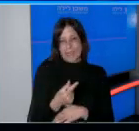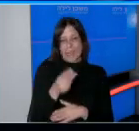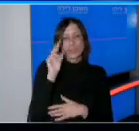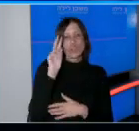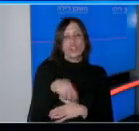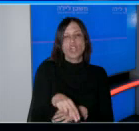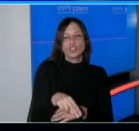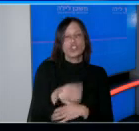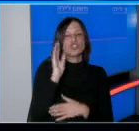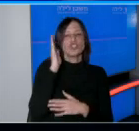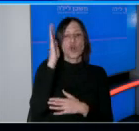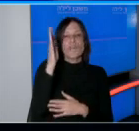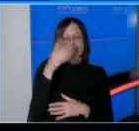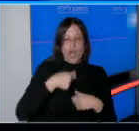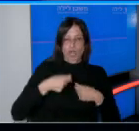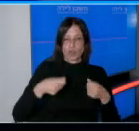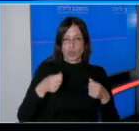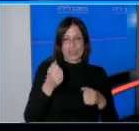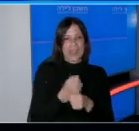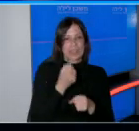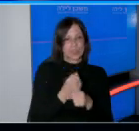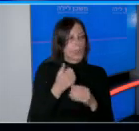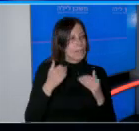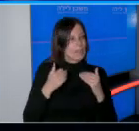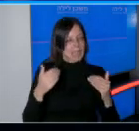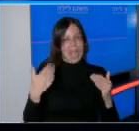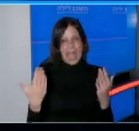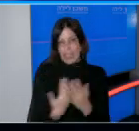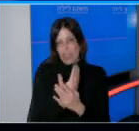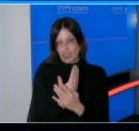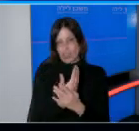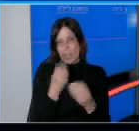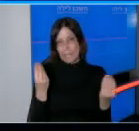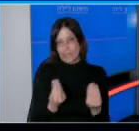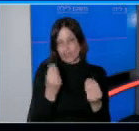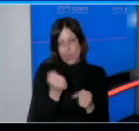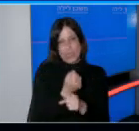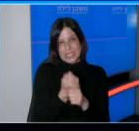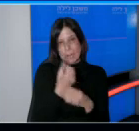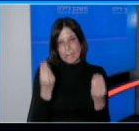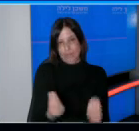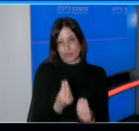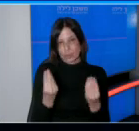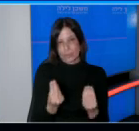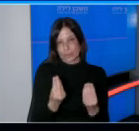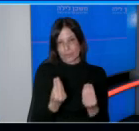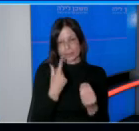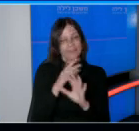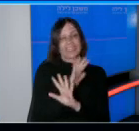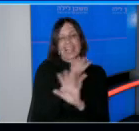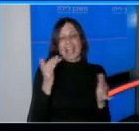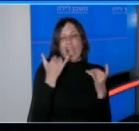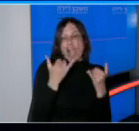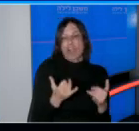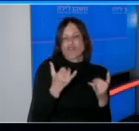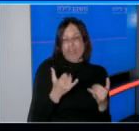יש אופק לשוק תעסוקה מתפתח חדש? מישהו עושה משהו? רק עכשיו